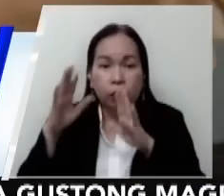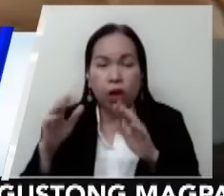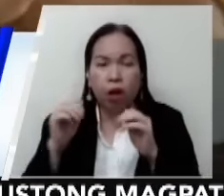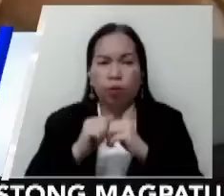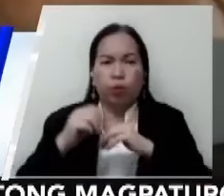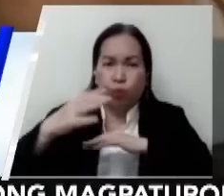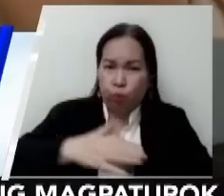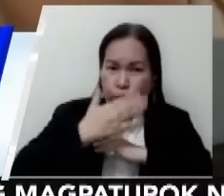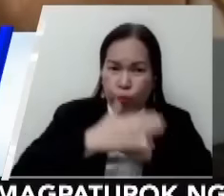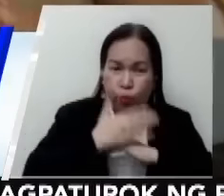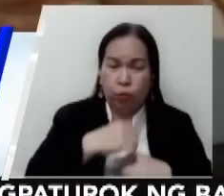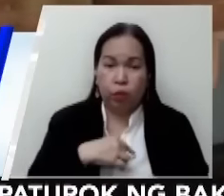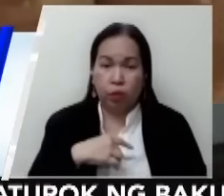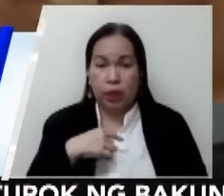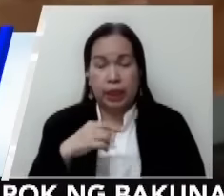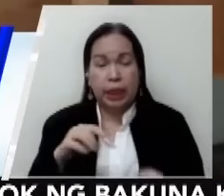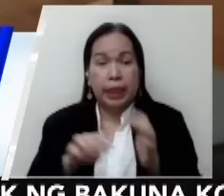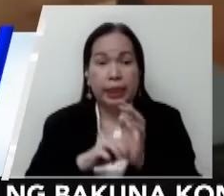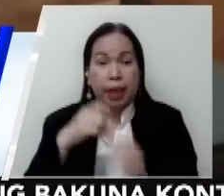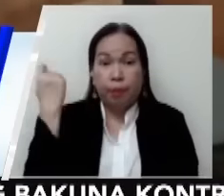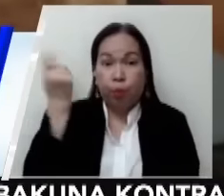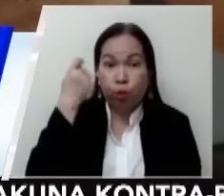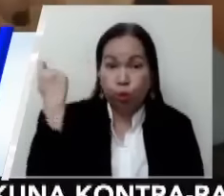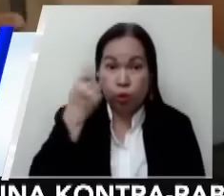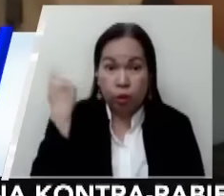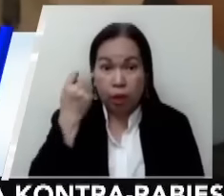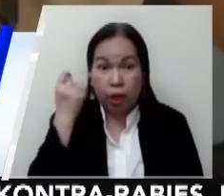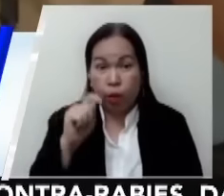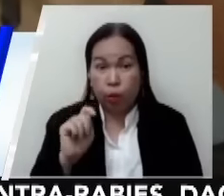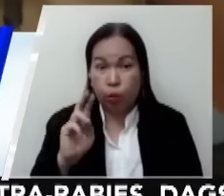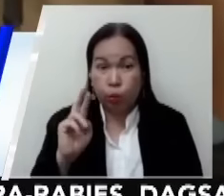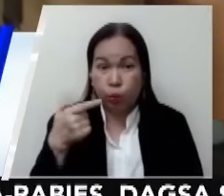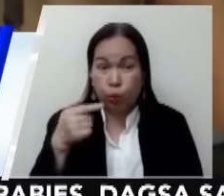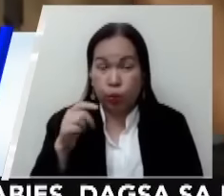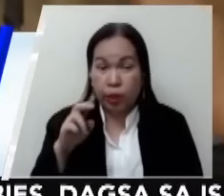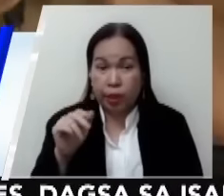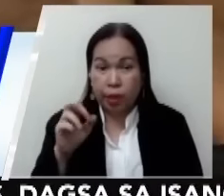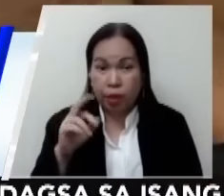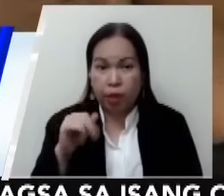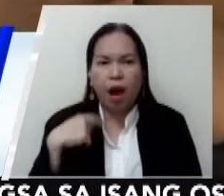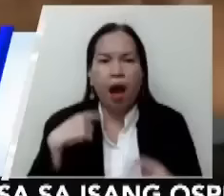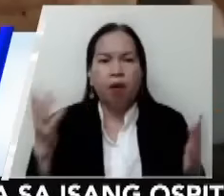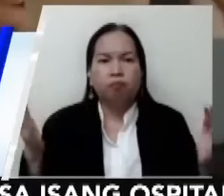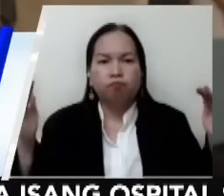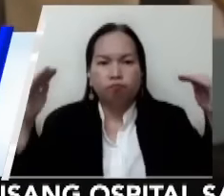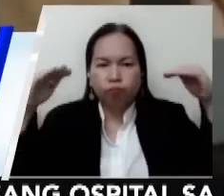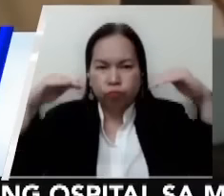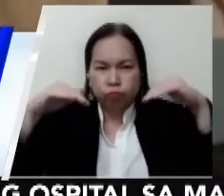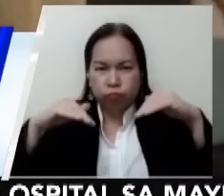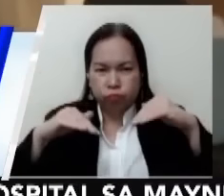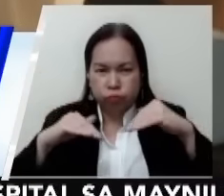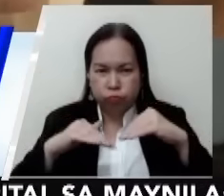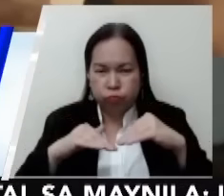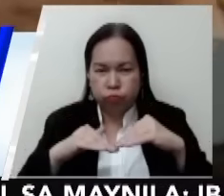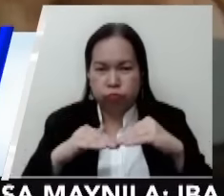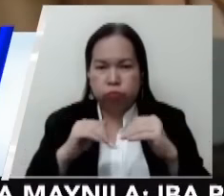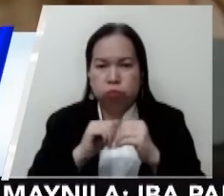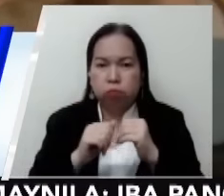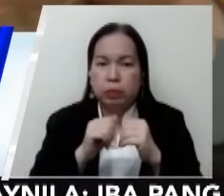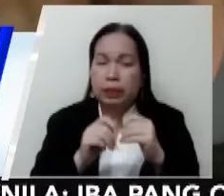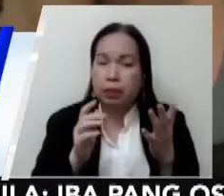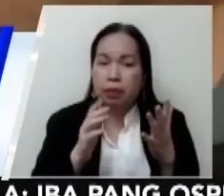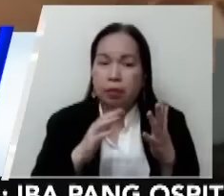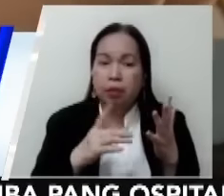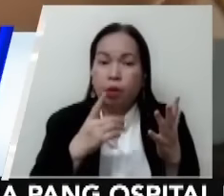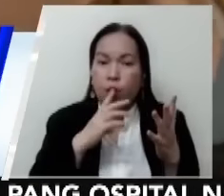Tugigaraw po ay isang valley. Dahil may tinatawag din po tayo na urban heat island effect. So yun sa area na highly